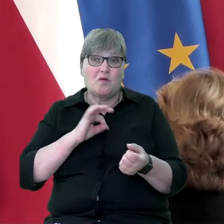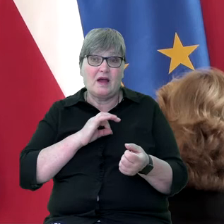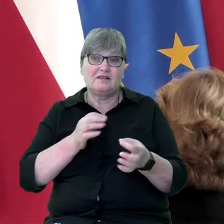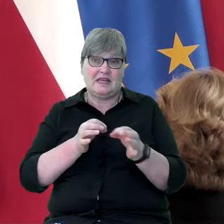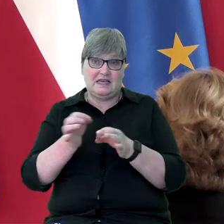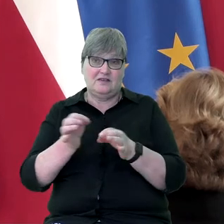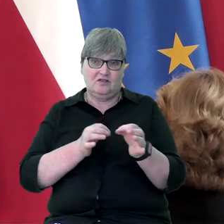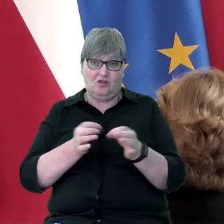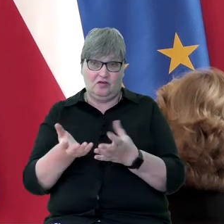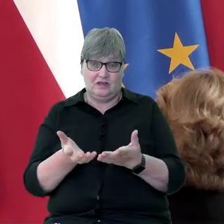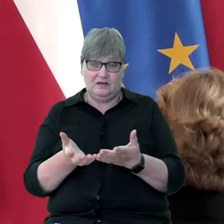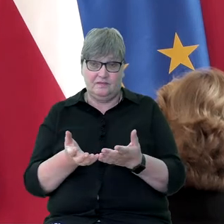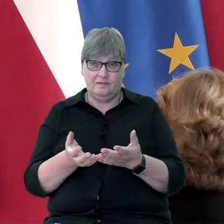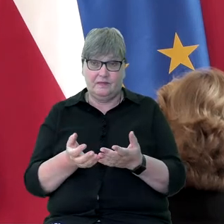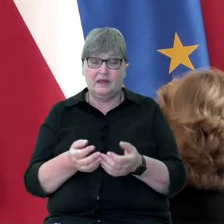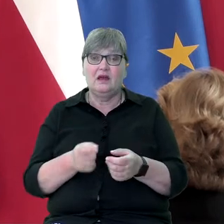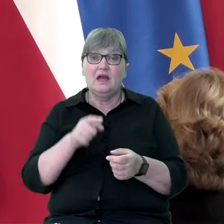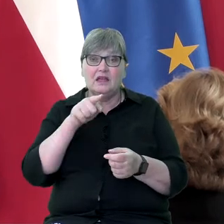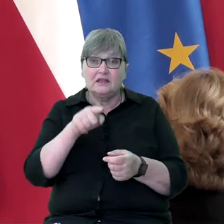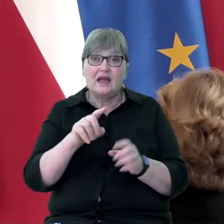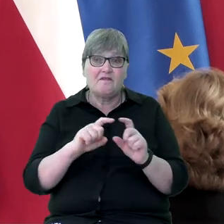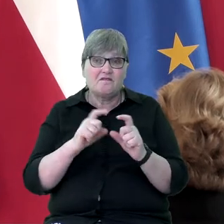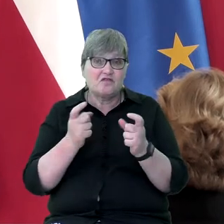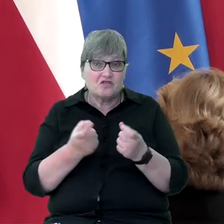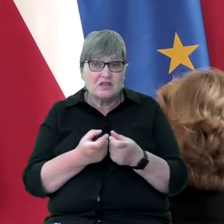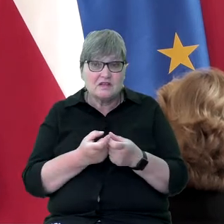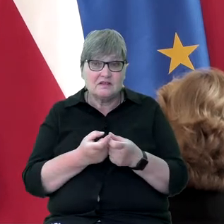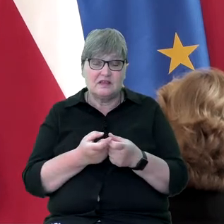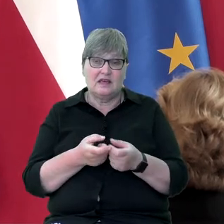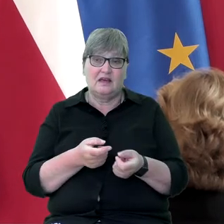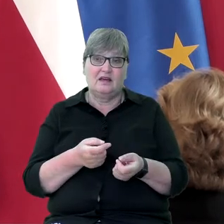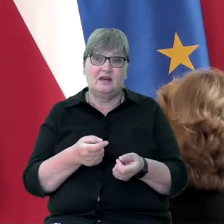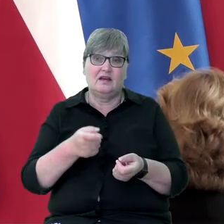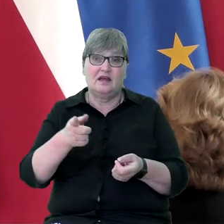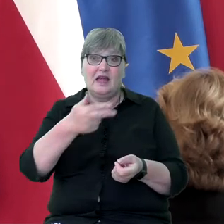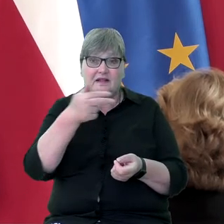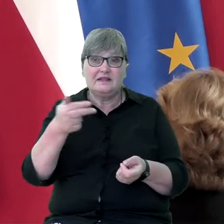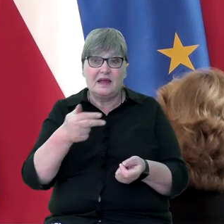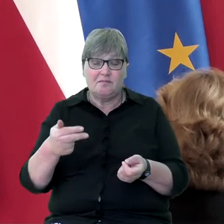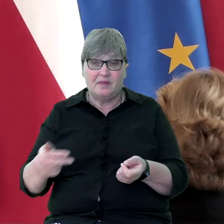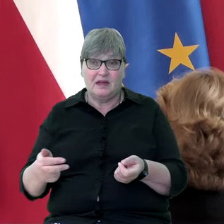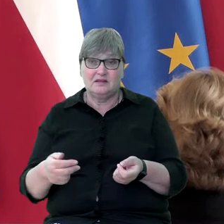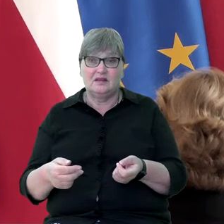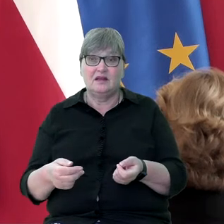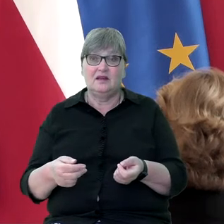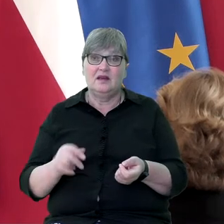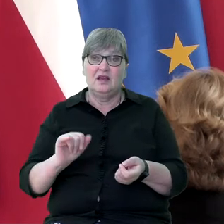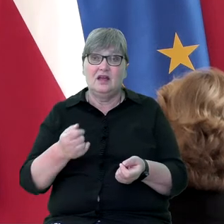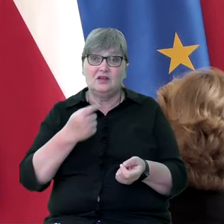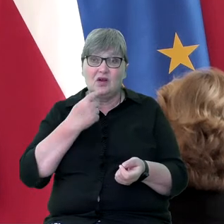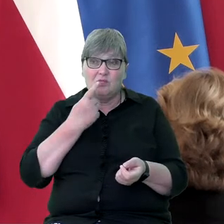związku z czym no jakby te wszystkie twierdzenia miały to właśnie udowadniać, wbijać Polaków w tą